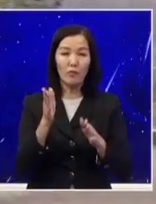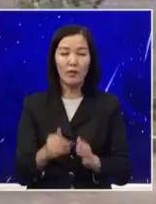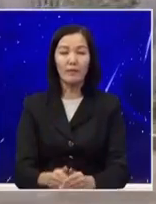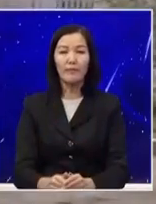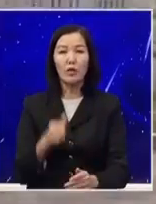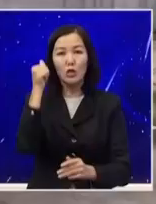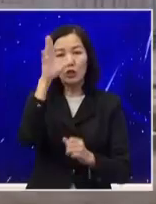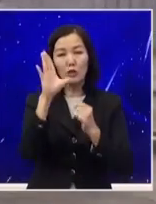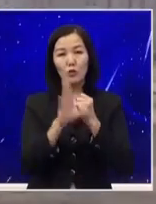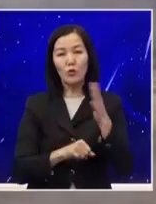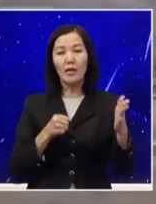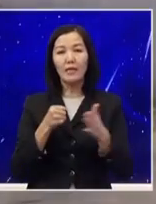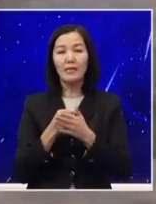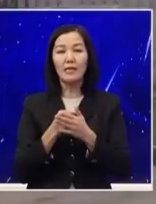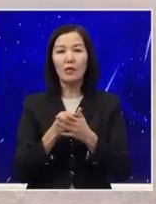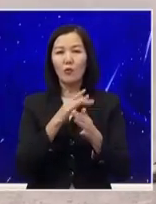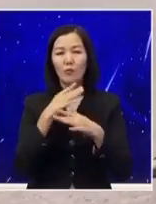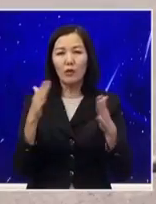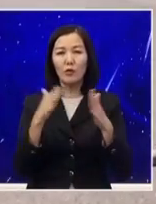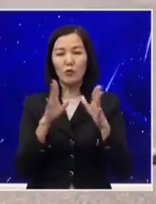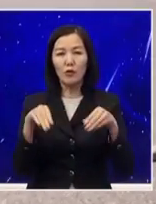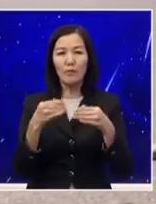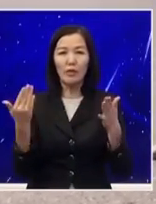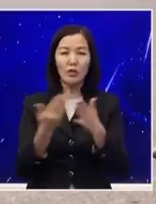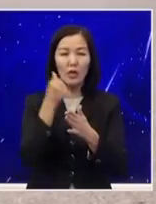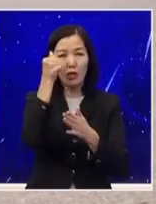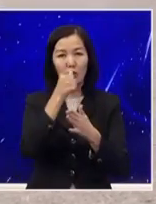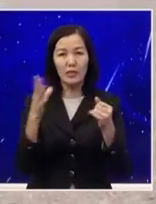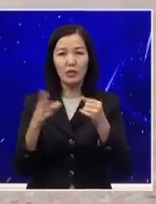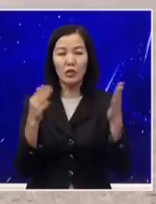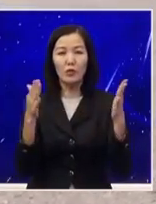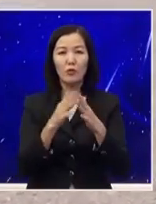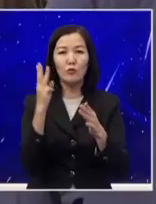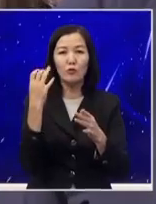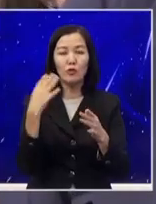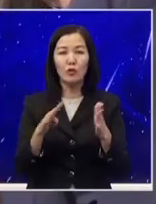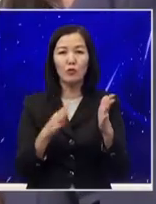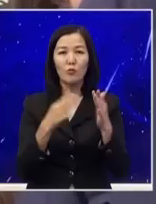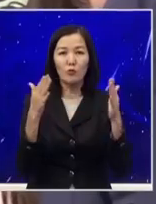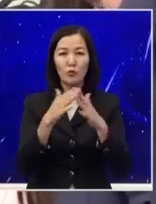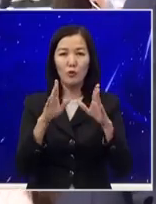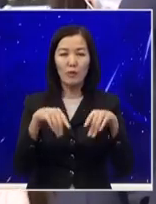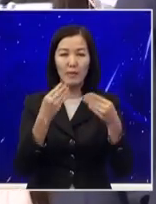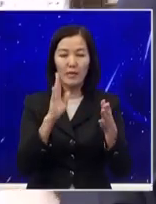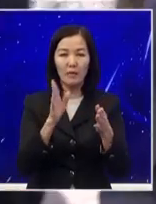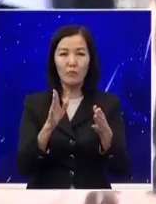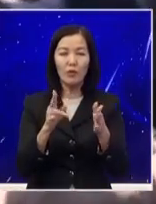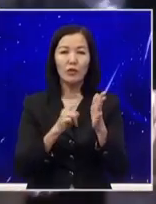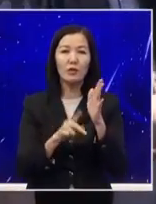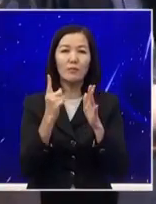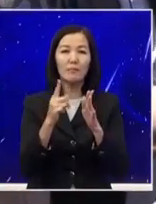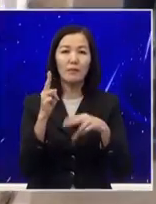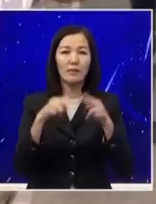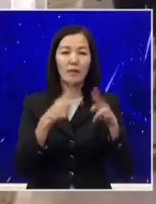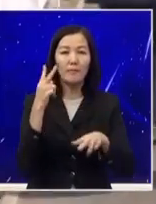Жыл соңында жетісулықтарда қоныс тойы көп болады. Жаңа жылға қарсы коттедж қалашығынан 349 баспана үлестіріледі. 71-ін